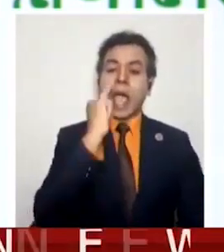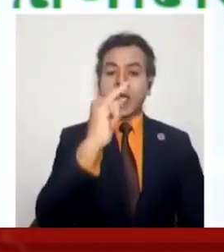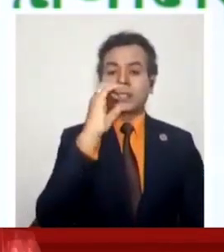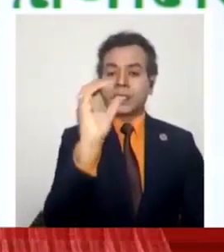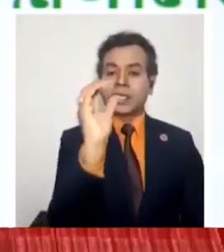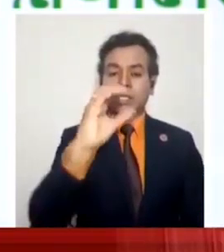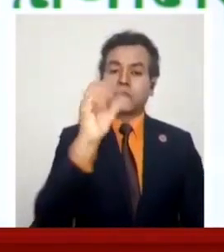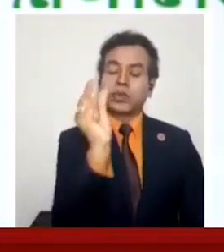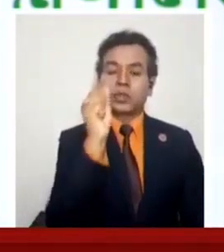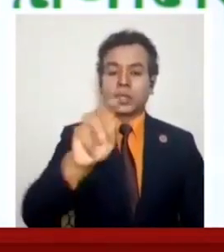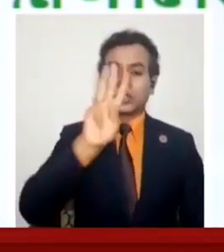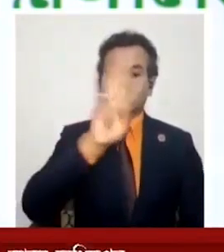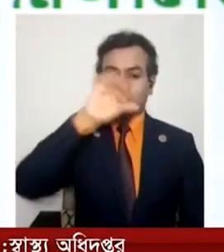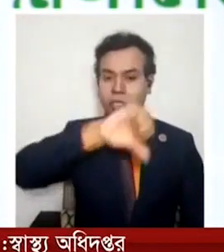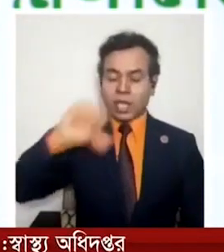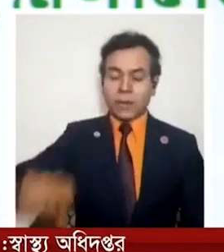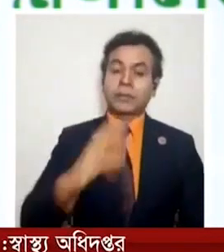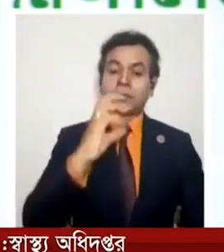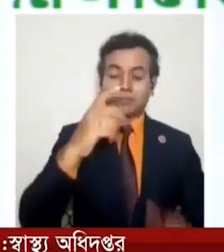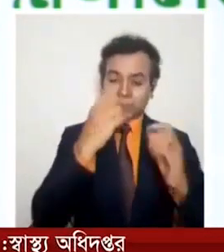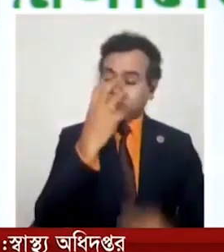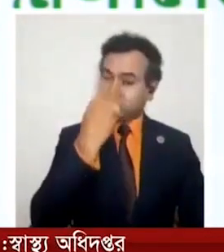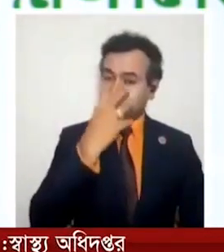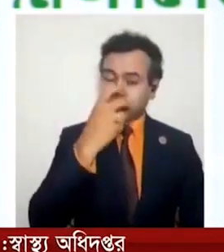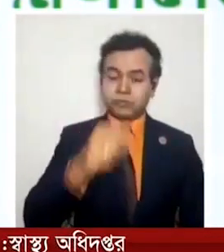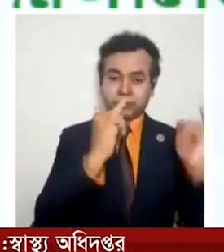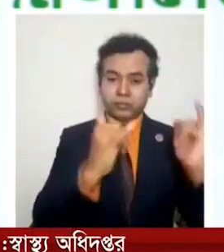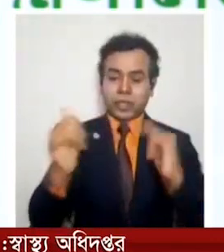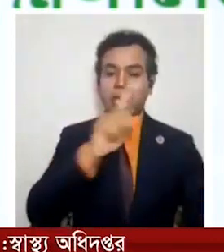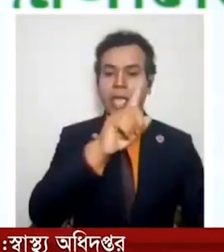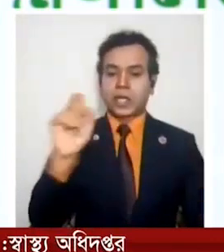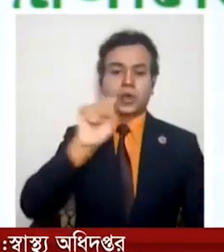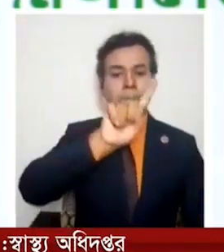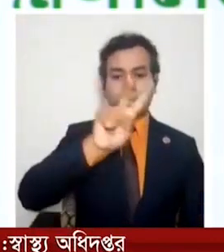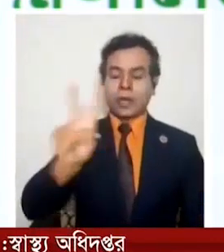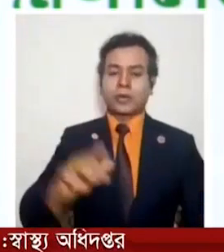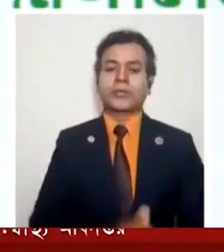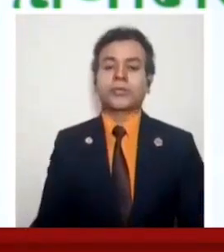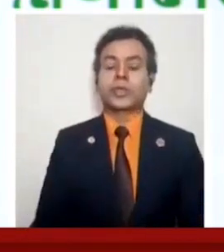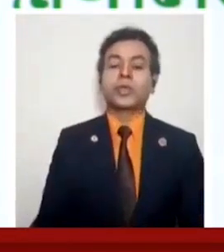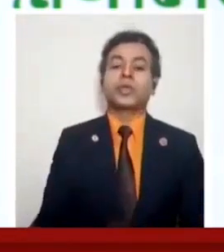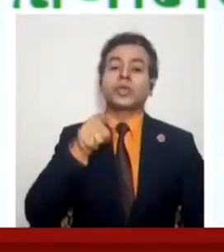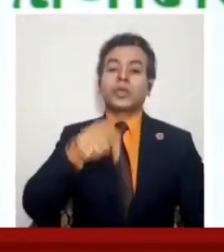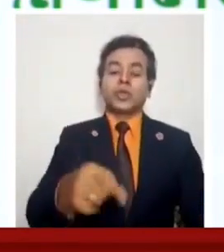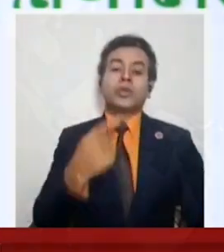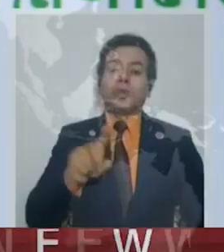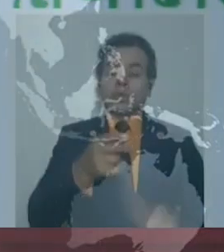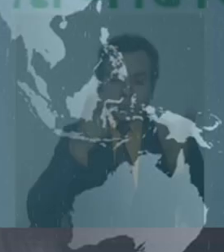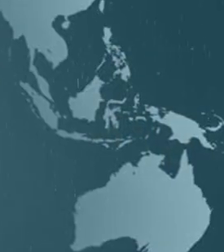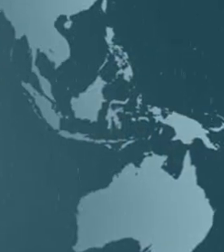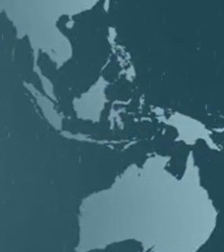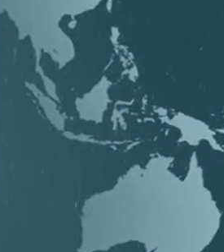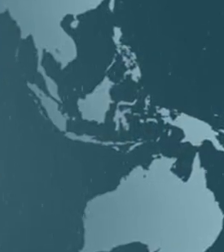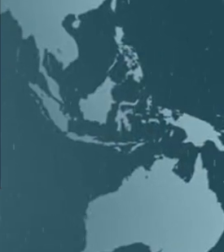হাসপাতালে 6,034টি। এ সকল হাসপাতালে আইসিইউ সংখ্যা 392টি এবং ডায়ালাইসিস ইউনিট 112টি।